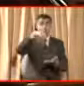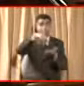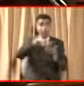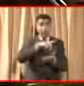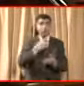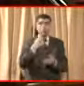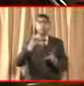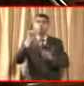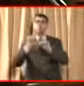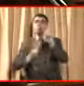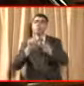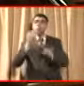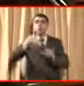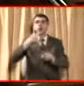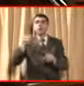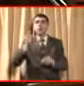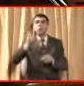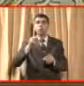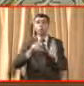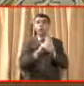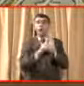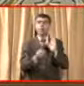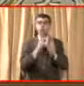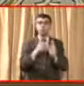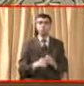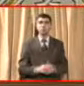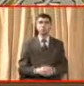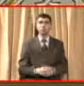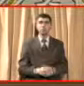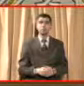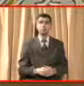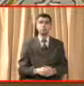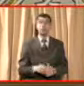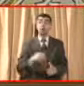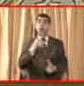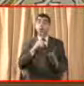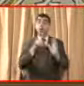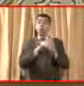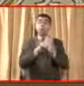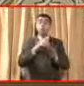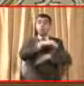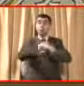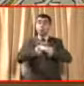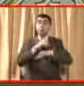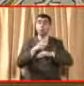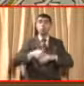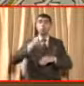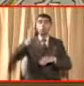نمر الآن إلى عملية التصويت. أعرض المادة الأولى للتصويت كما صادقت عليه اللجنة.